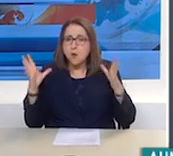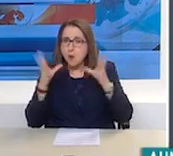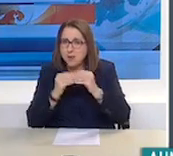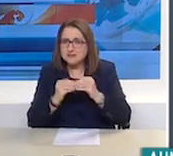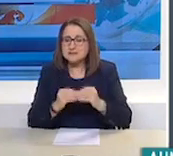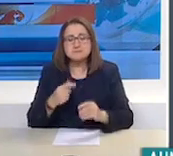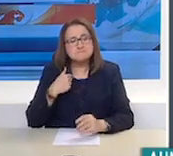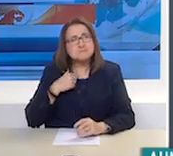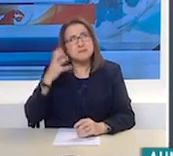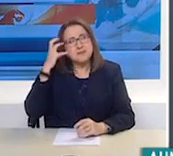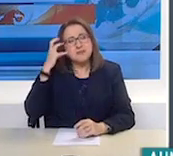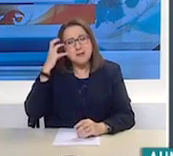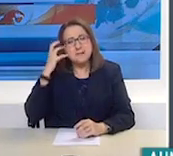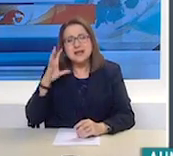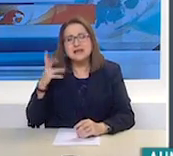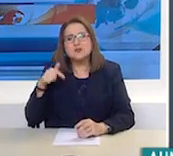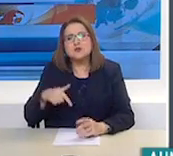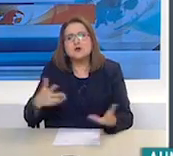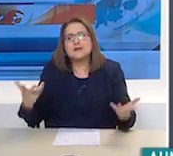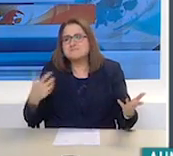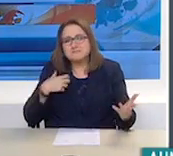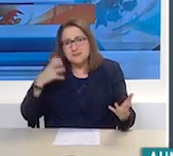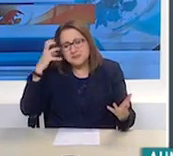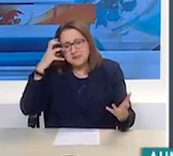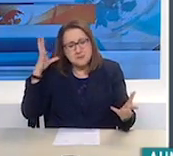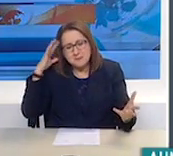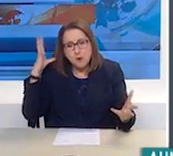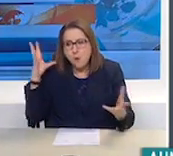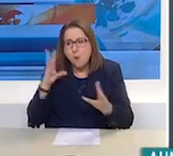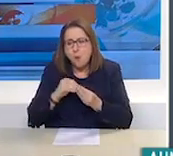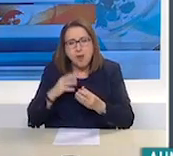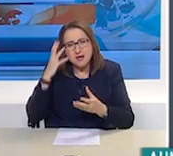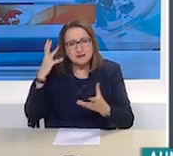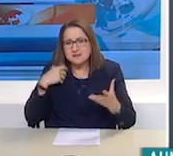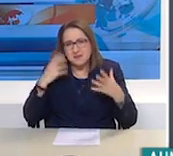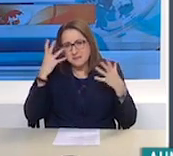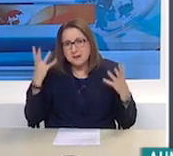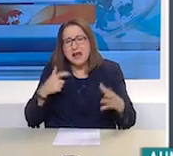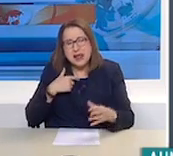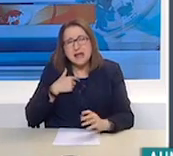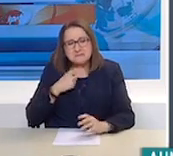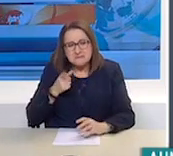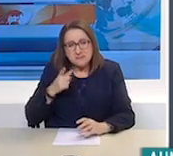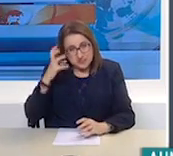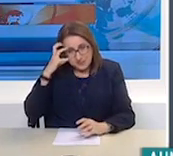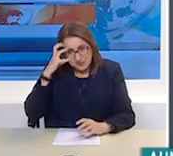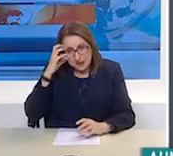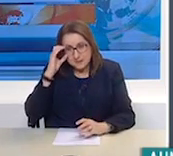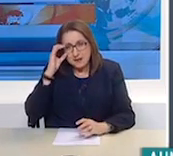Από όσο μπορώ να θυμηθώ τώρα, γιατί δεν τα έχω στο μυαλό μου έτσι πολύ πρόσφατα όλα αυτά, αλλά από όσο μπορώ να θυμηθώ, θυμάμαι